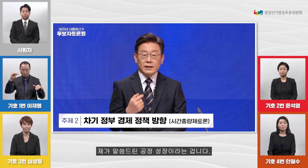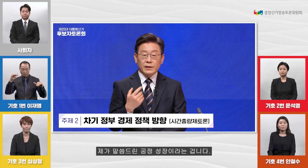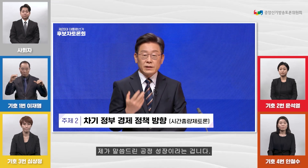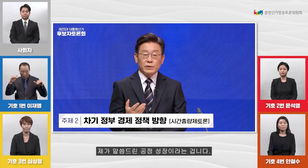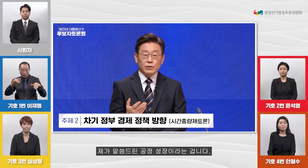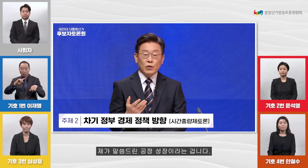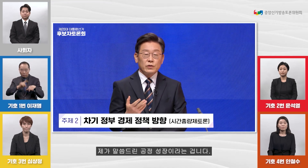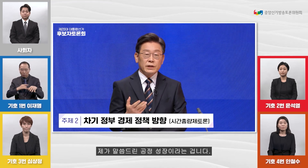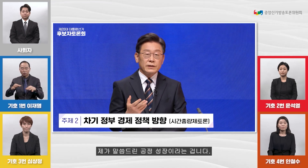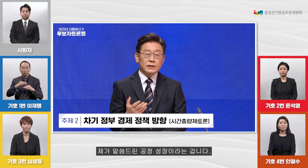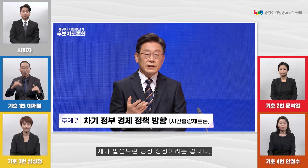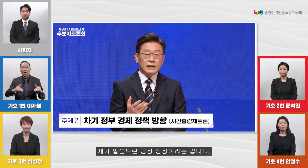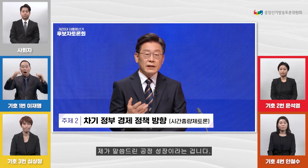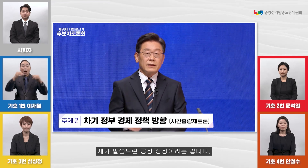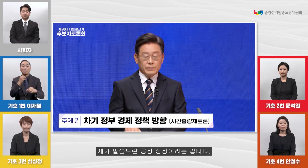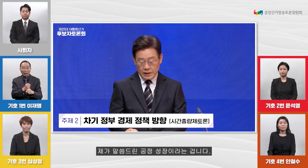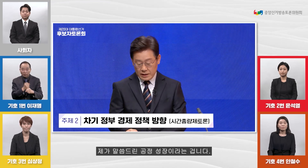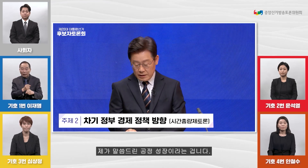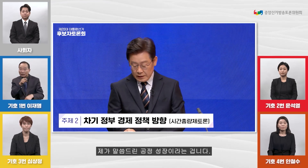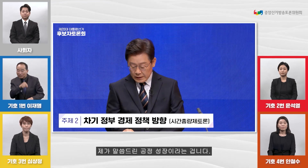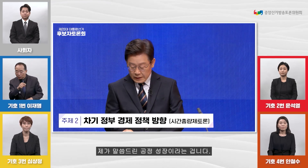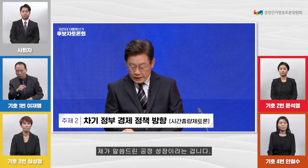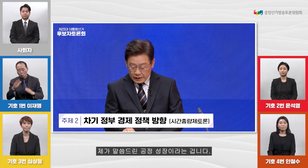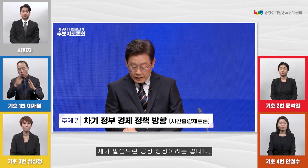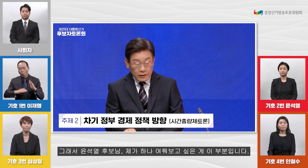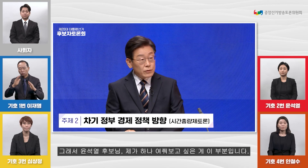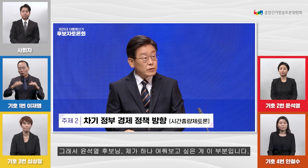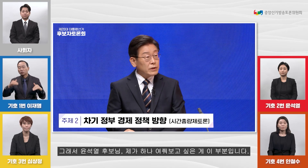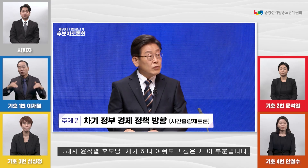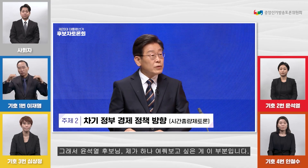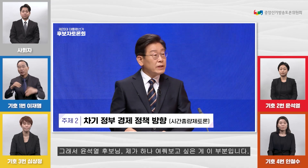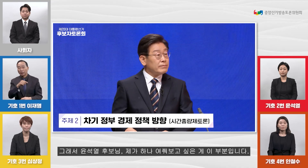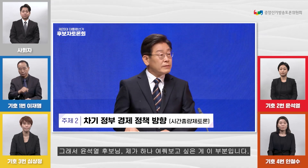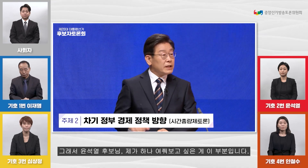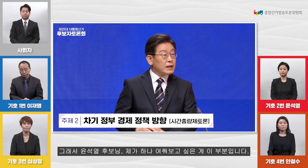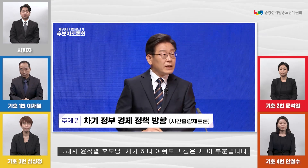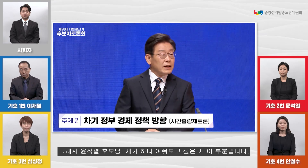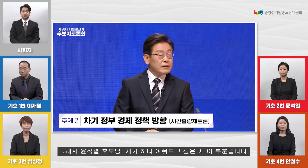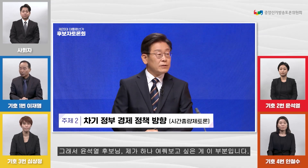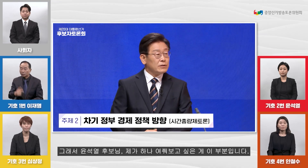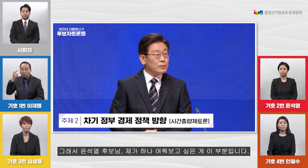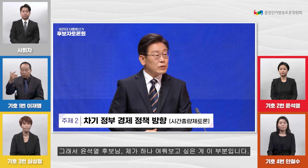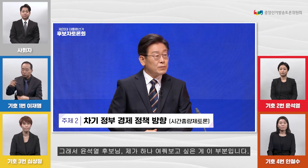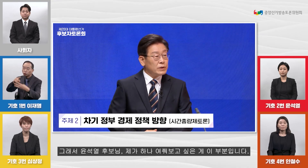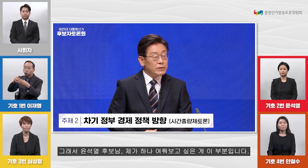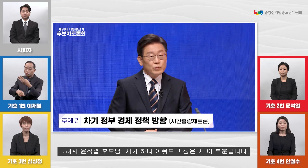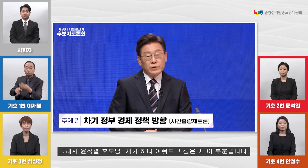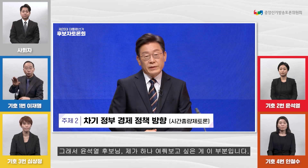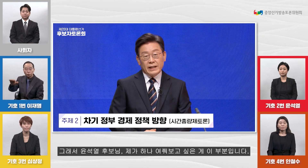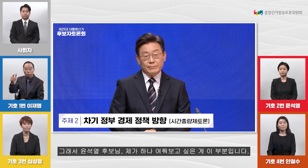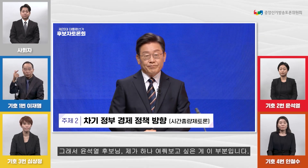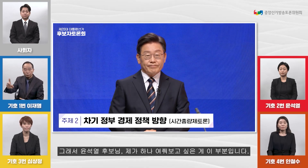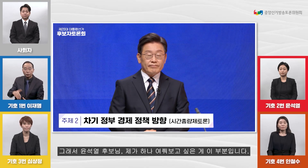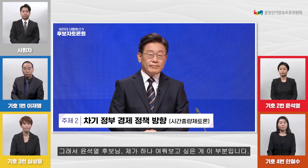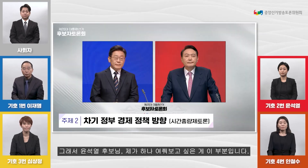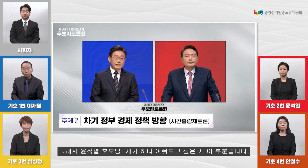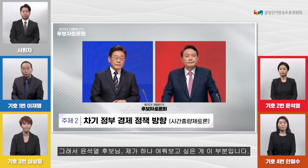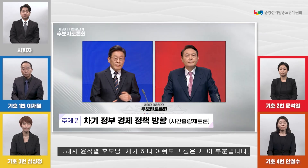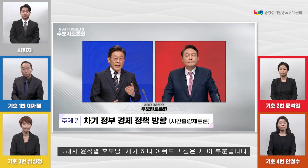게 제가 말씀드리는 공정성장이라는 겁니다. 그래서 윤석열 후보님, 제가 하나 여쭤보고 싶은 게 이 부분입니다.